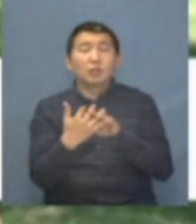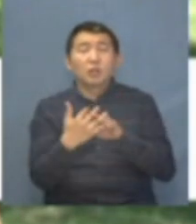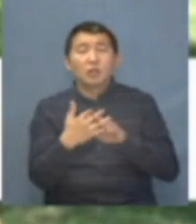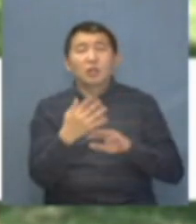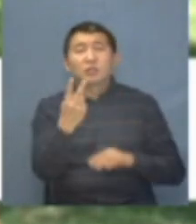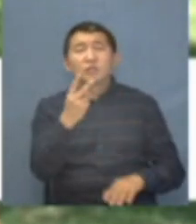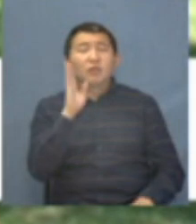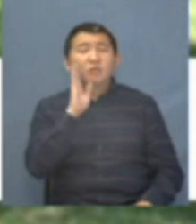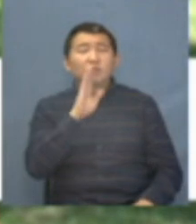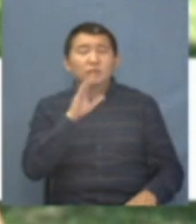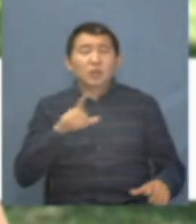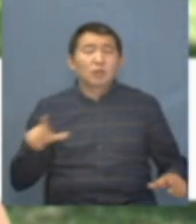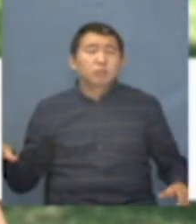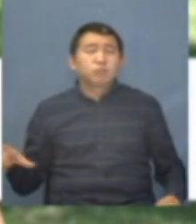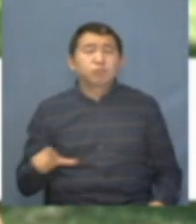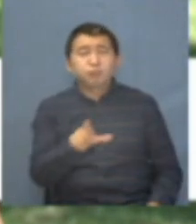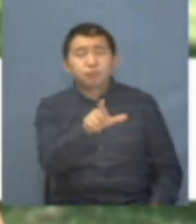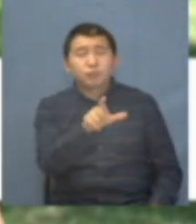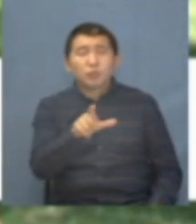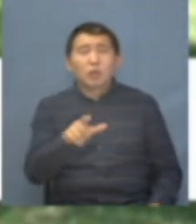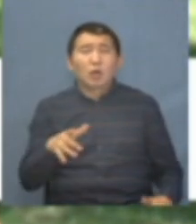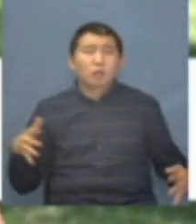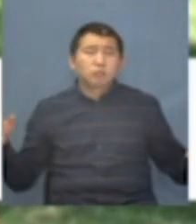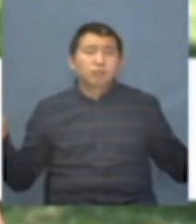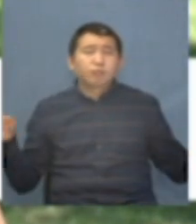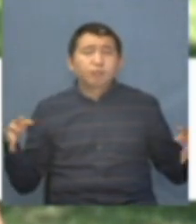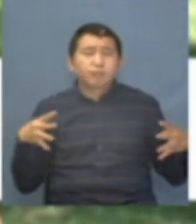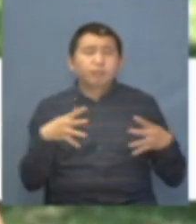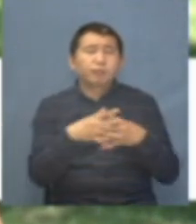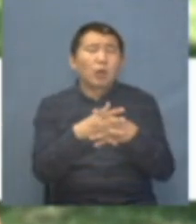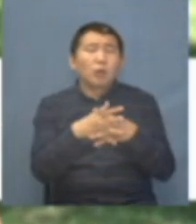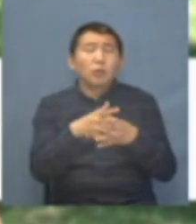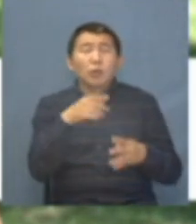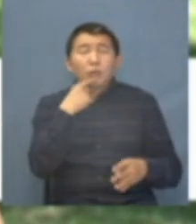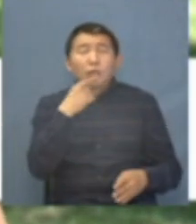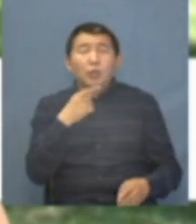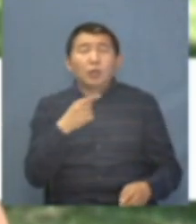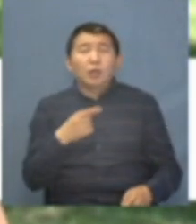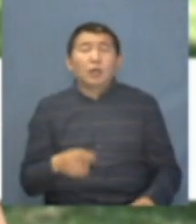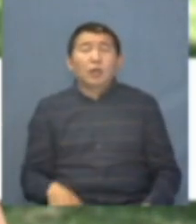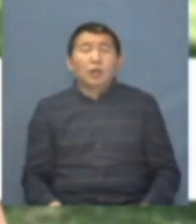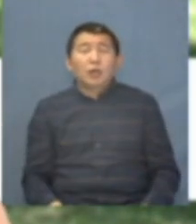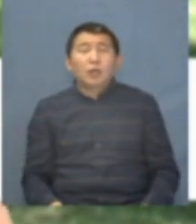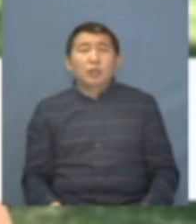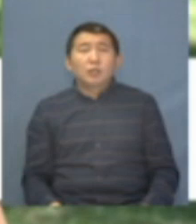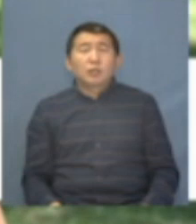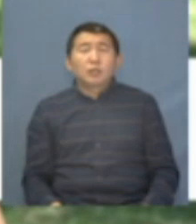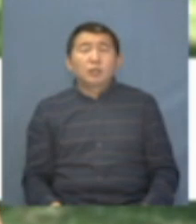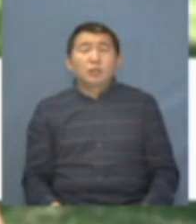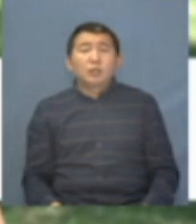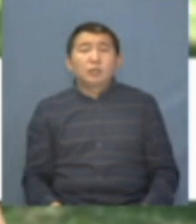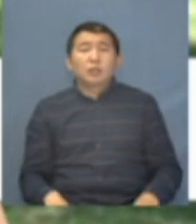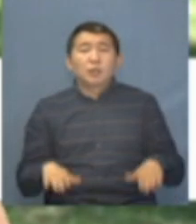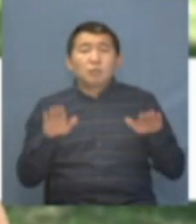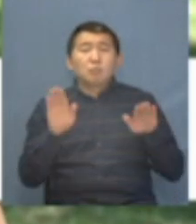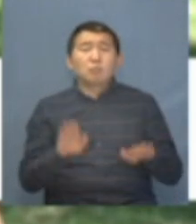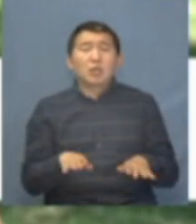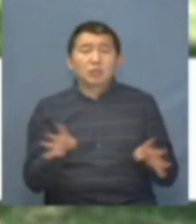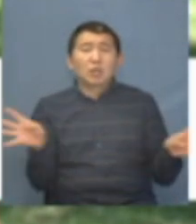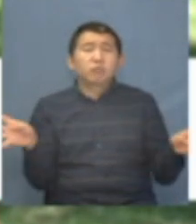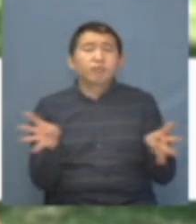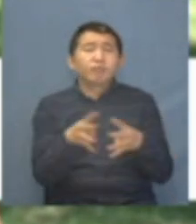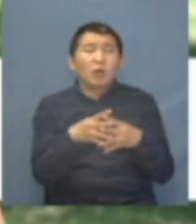Хамир и река Бухтарма. В народе существует такое поверье, что место слияния рек – это